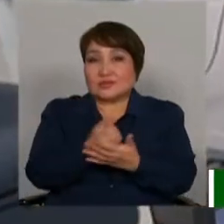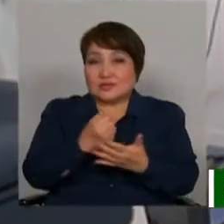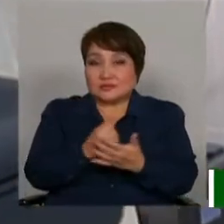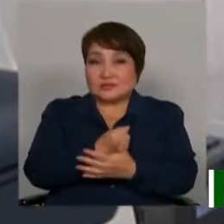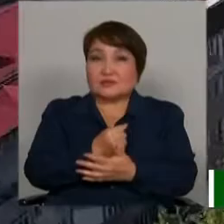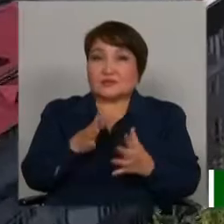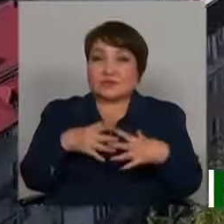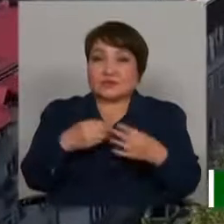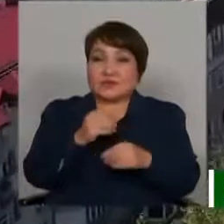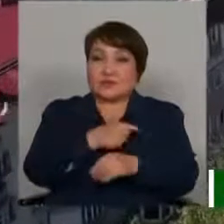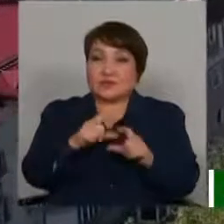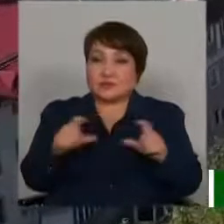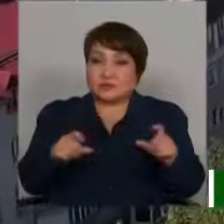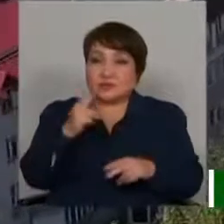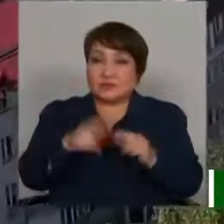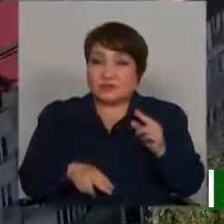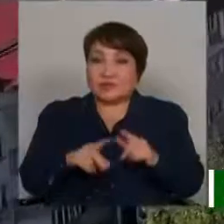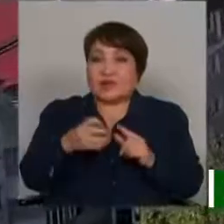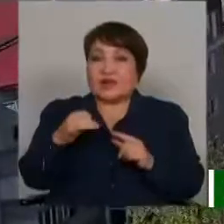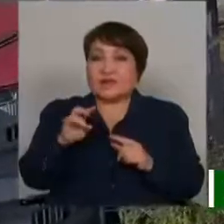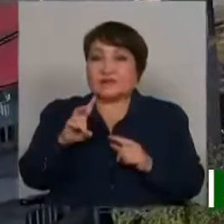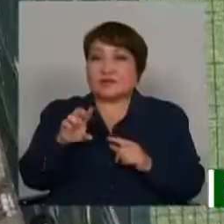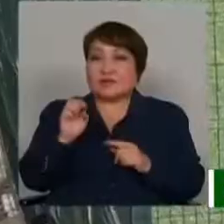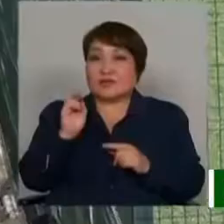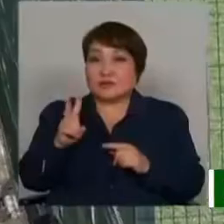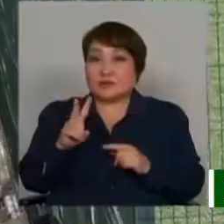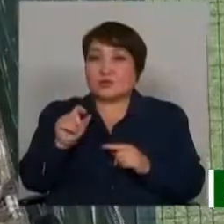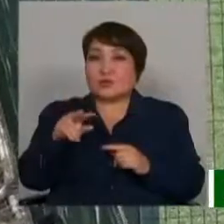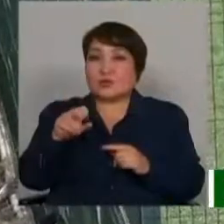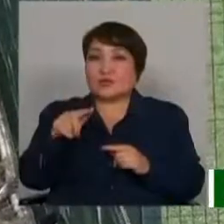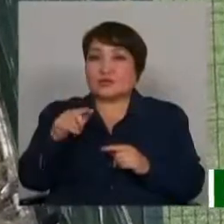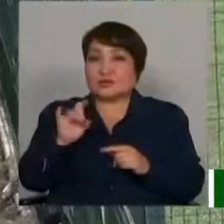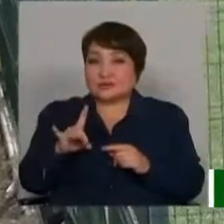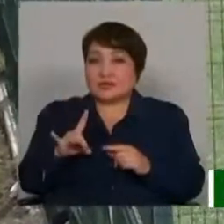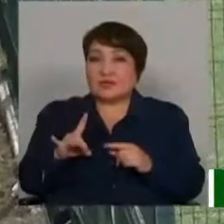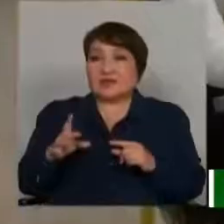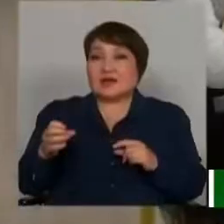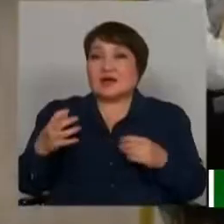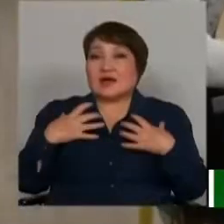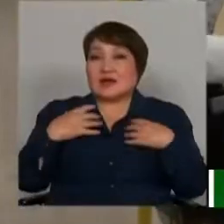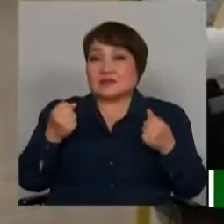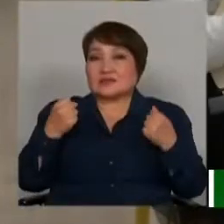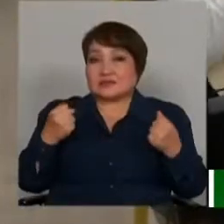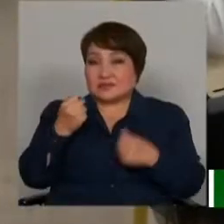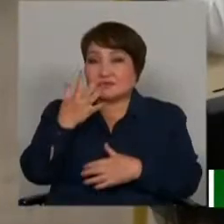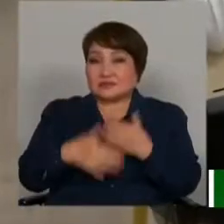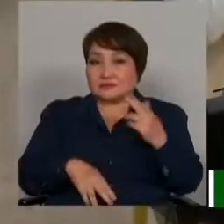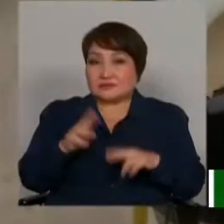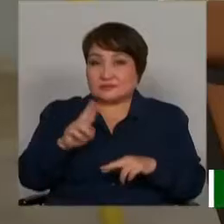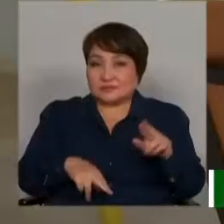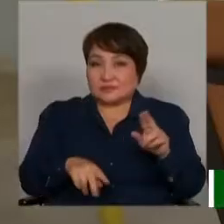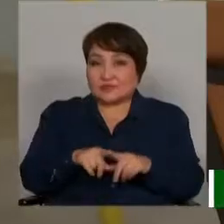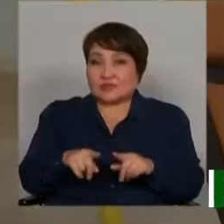Осы Кемел және Айнабұлақ, Құлагер шағын аудандарында дене шынықтыру кешендері бой көтеріпті. 700-ге жуық бала тегін үйірмелер